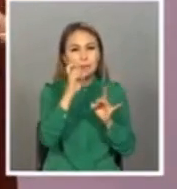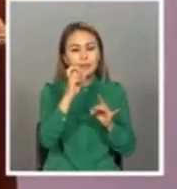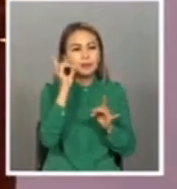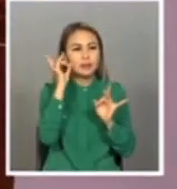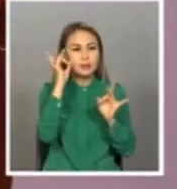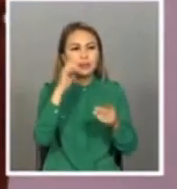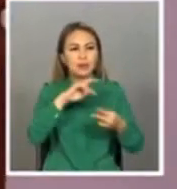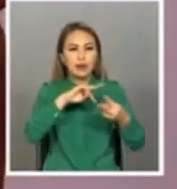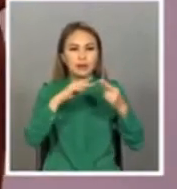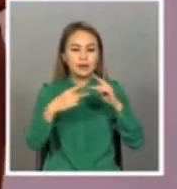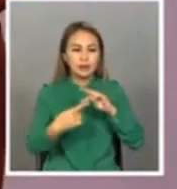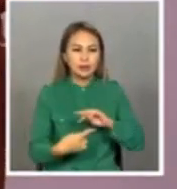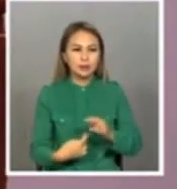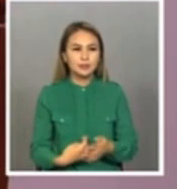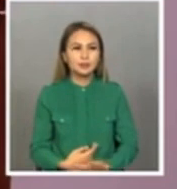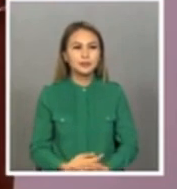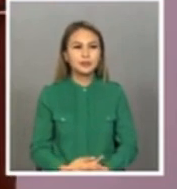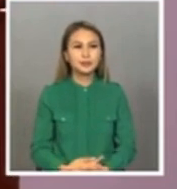айналады.